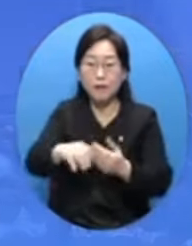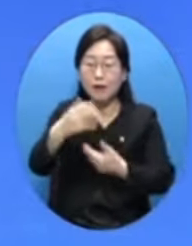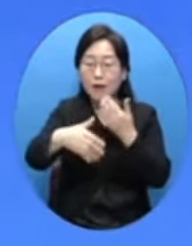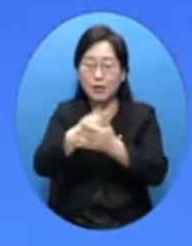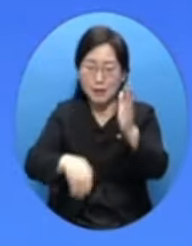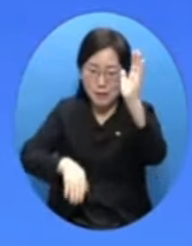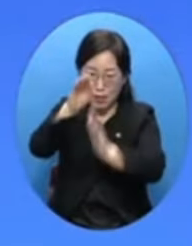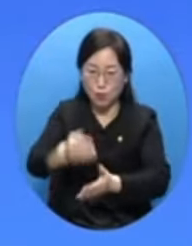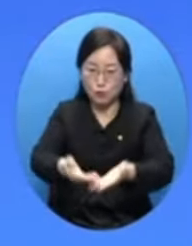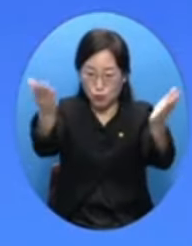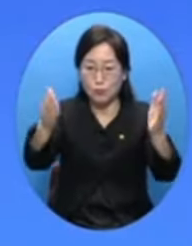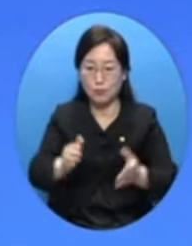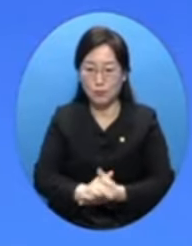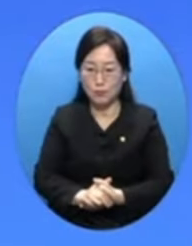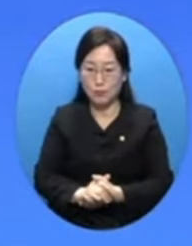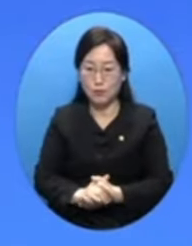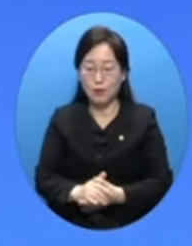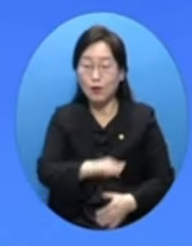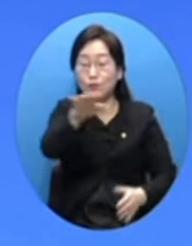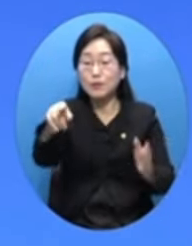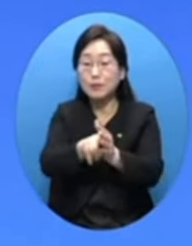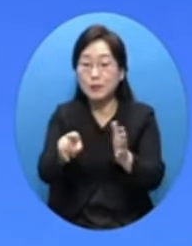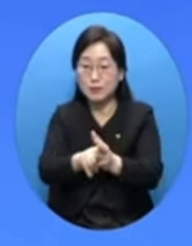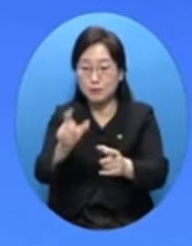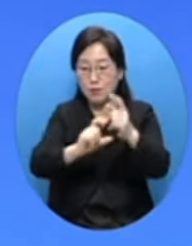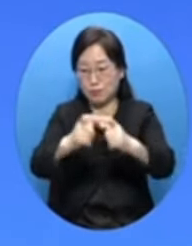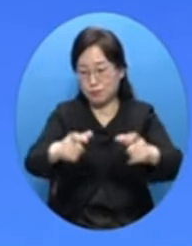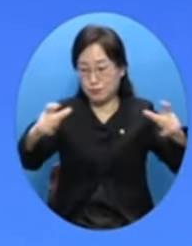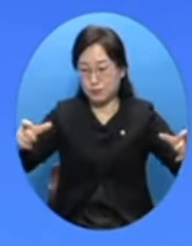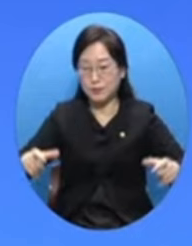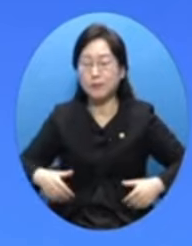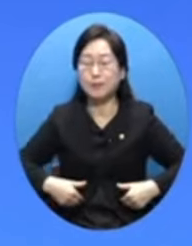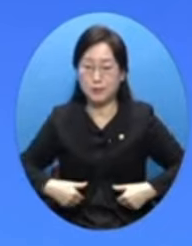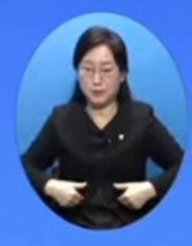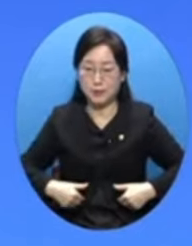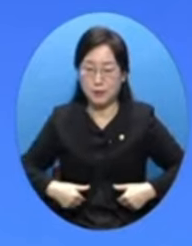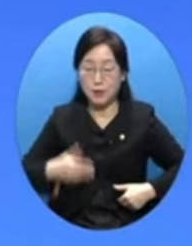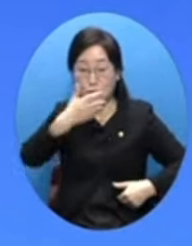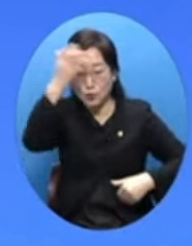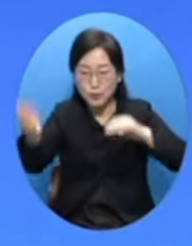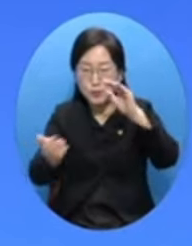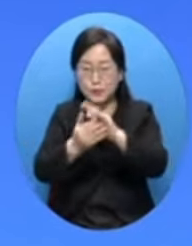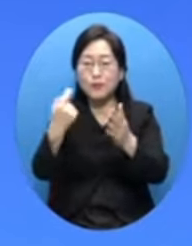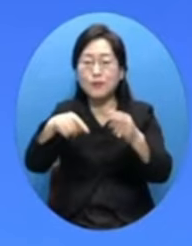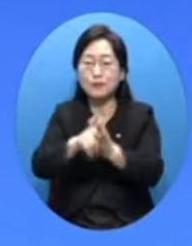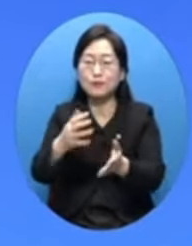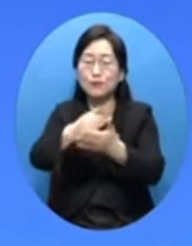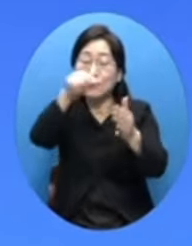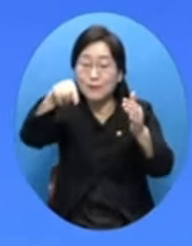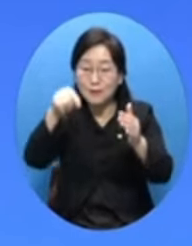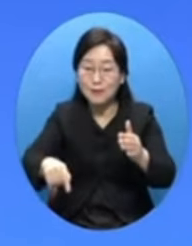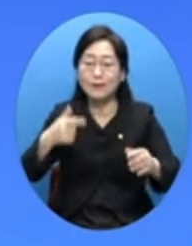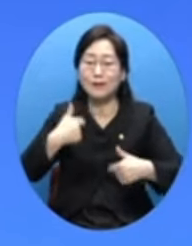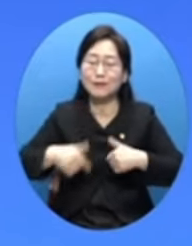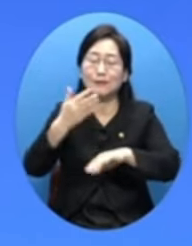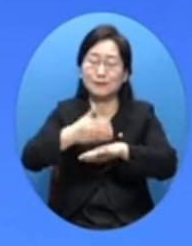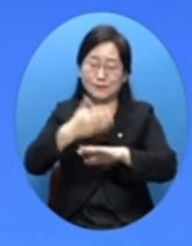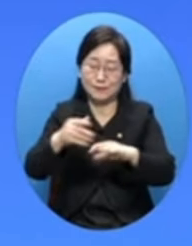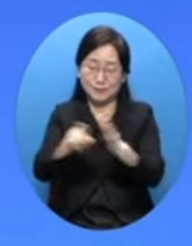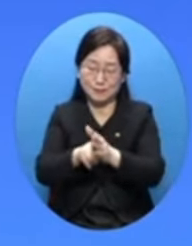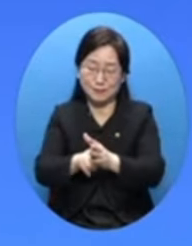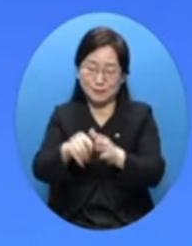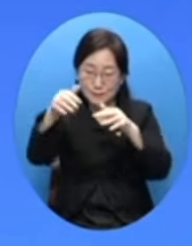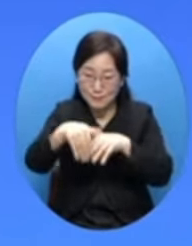채워 주시는 것입니다 우리 믿음의 영토를 확장해야 됩니다 꿈이 이루어지도록 우리는 주님 안에서 기뻐하고 감사하며 믿음으로 나갈